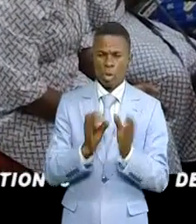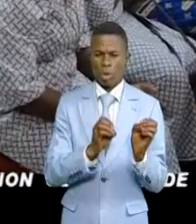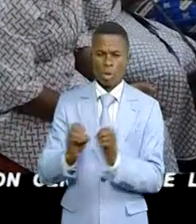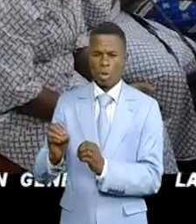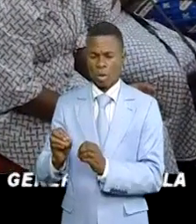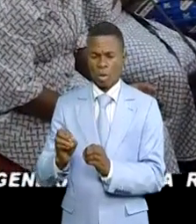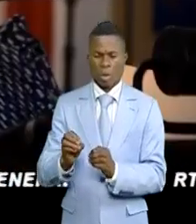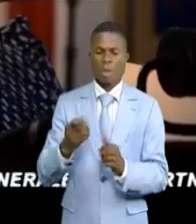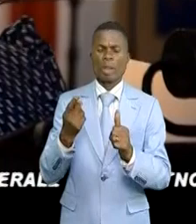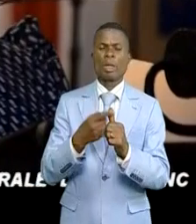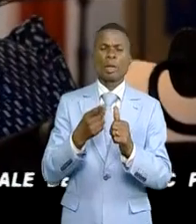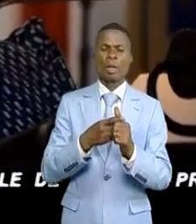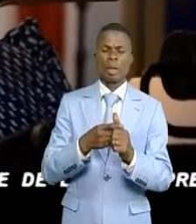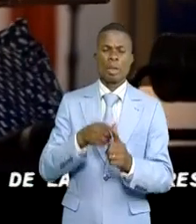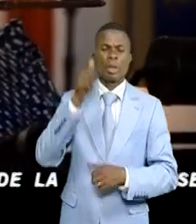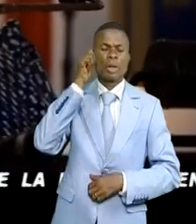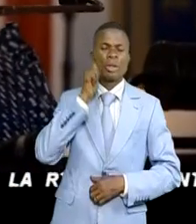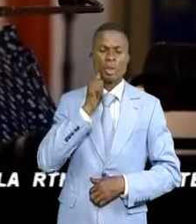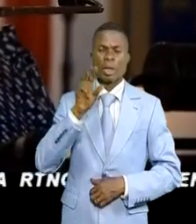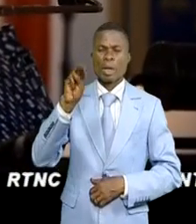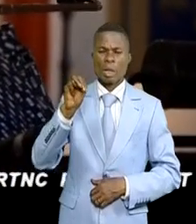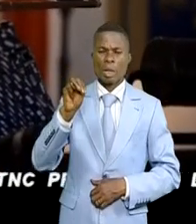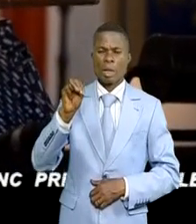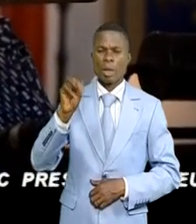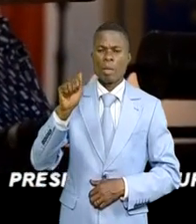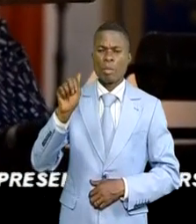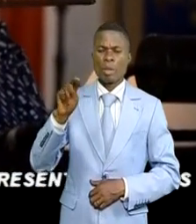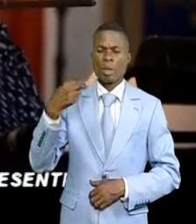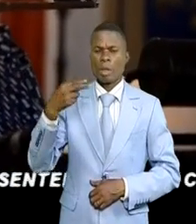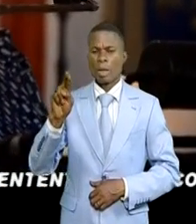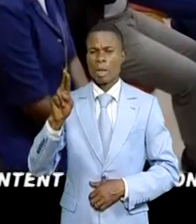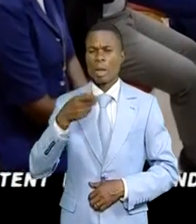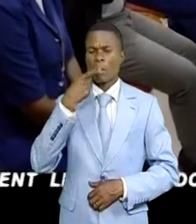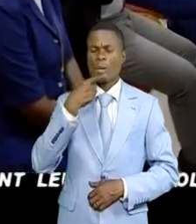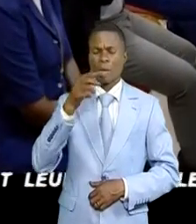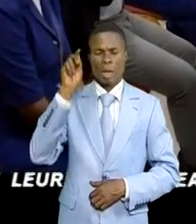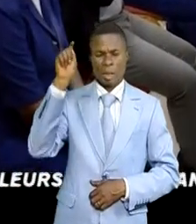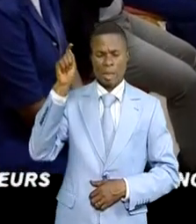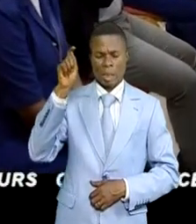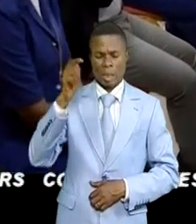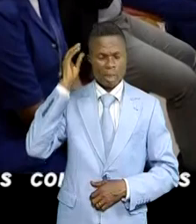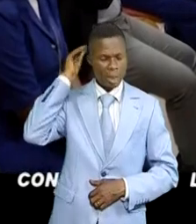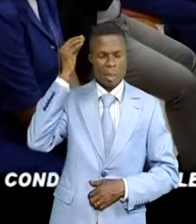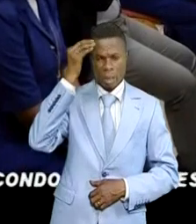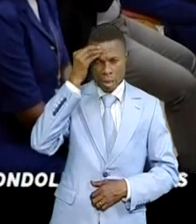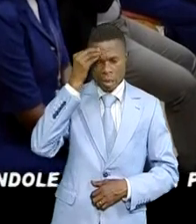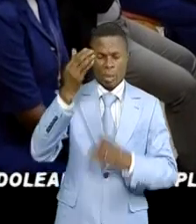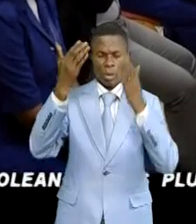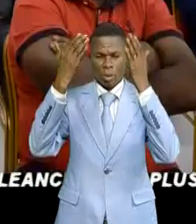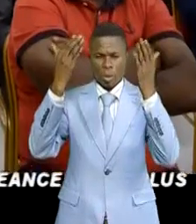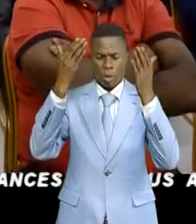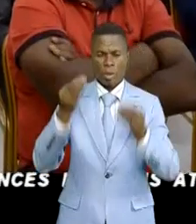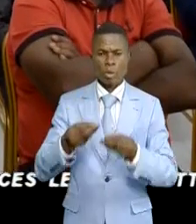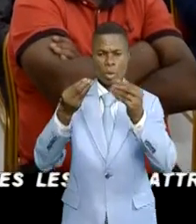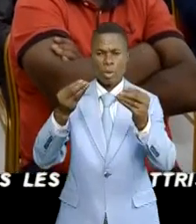organisateur, en l'occurrence la sœur Marthe qui a pris la parole tout en témoignant la profonde reconnaissance à Dieu pour